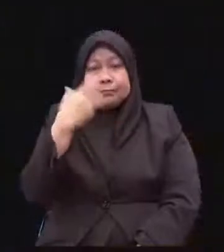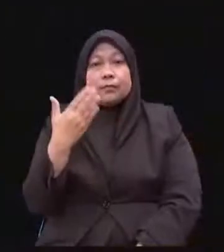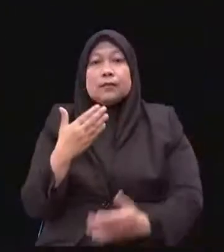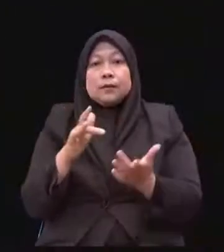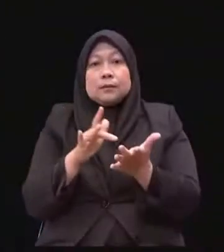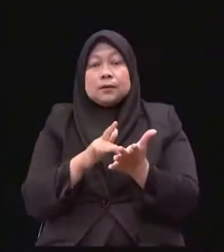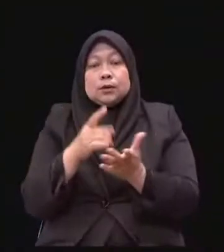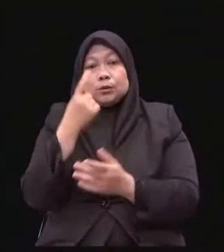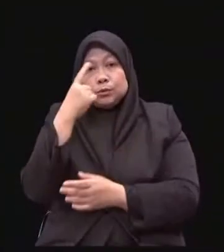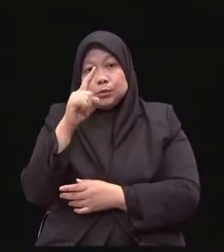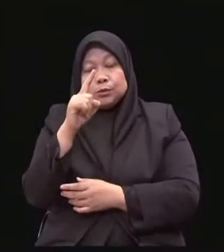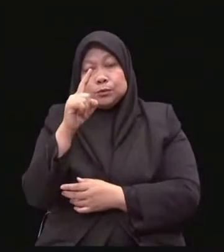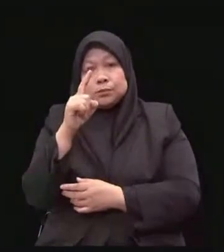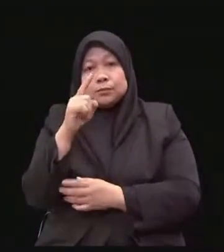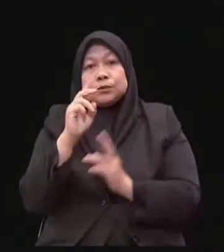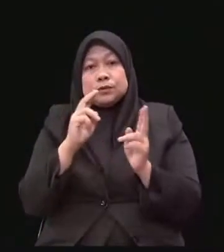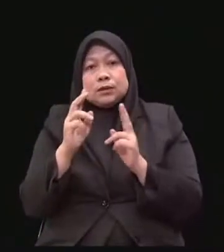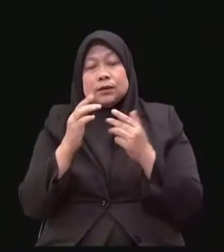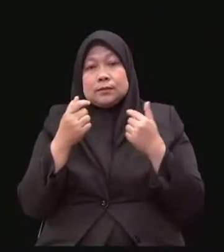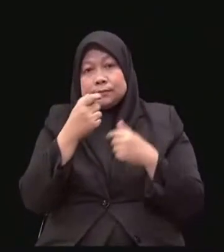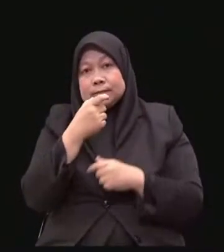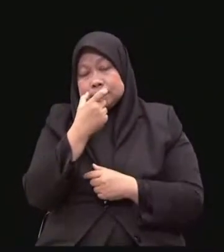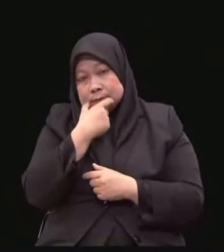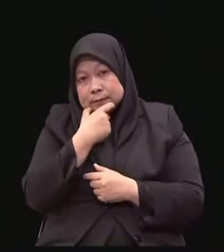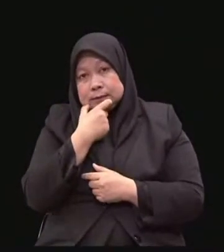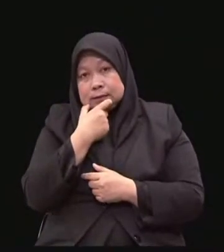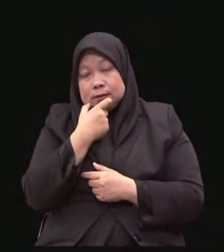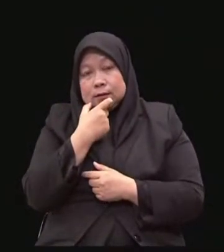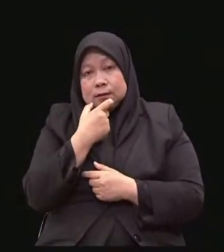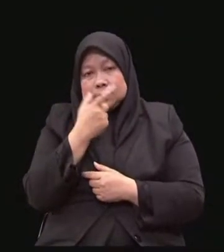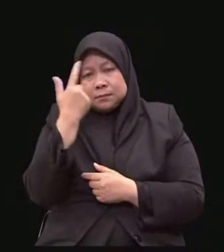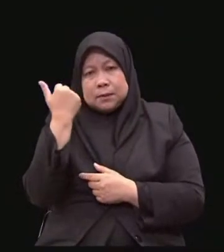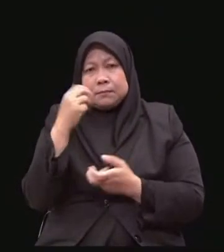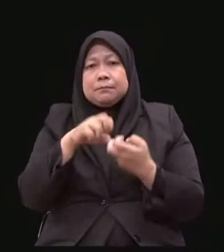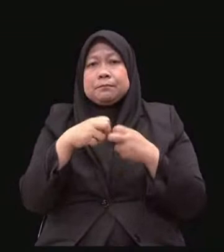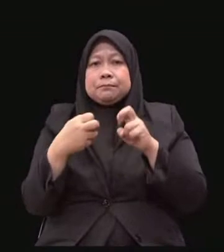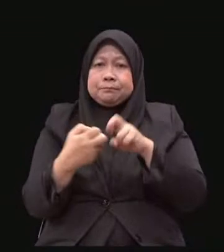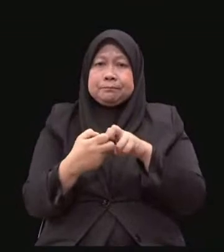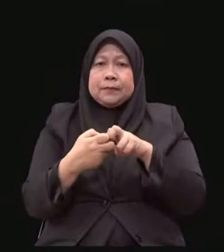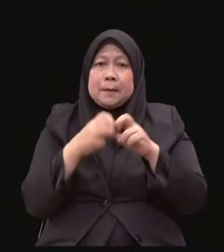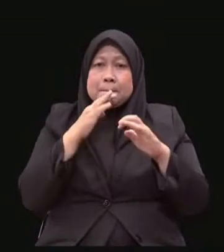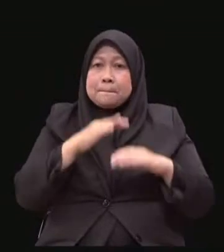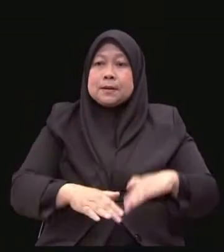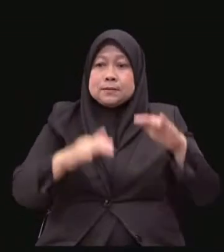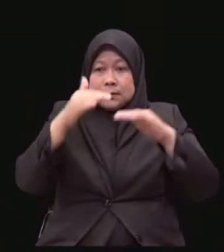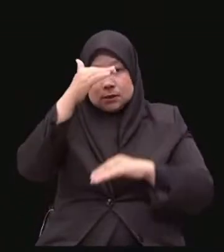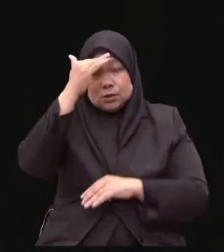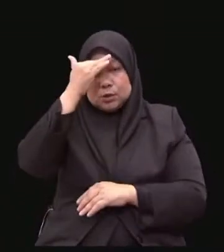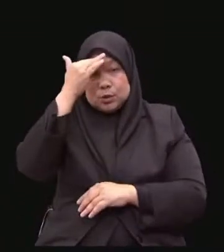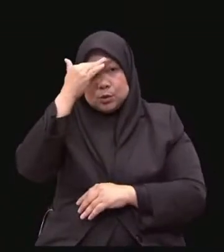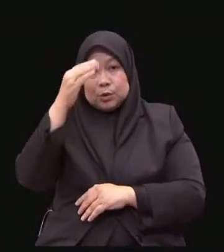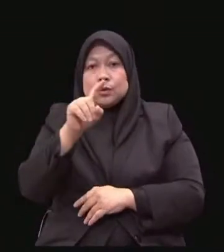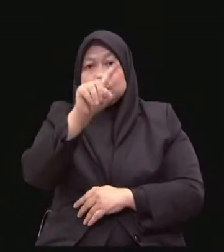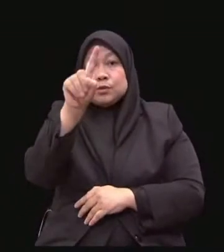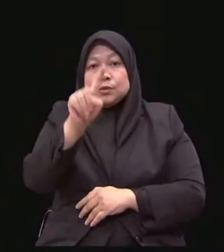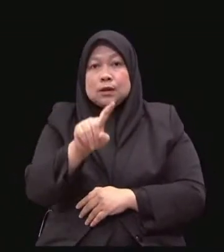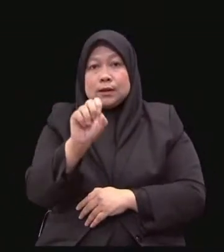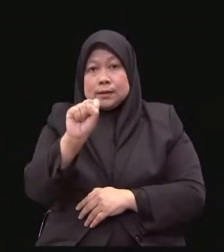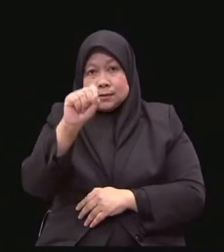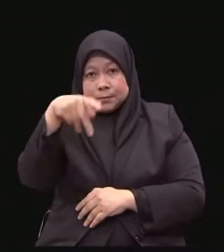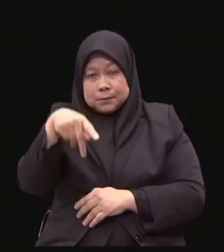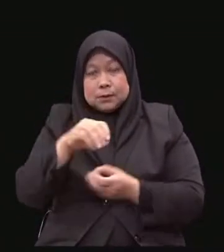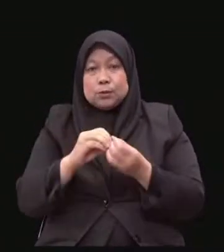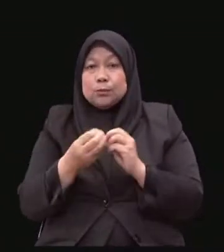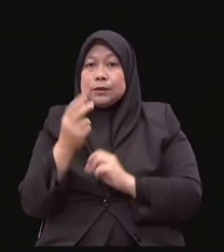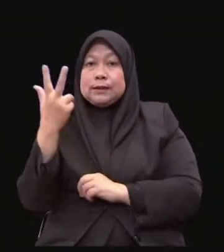kesempatan ini untuk mengucapkan takziah kepada saudara-saudara kita yang mengalami bencana banjir persoalan sungai petani